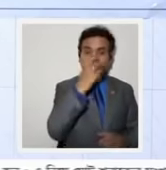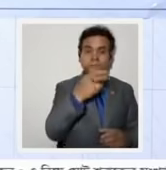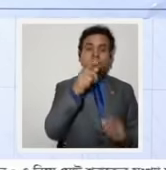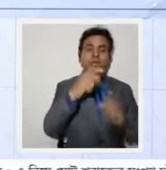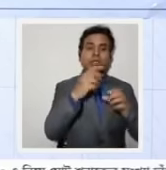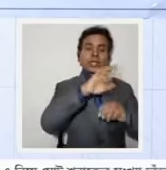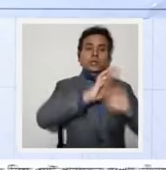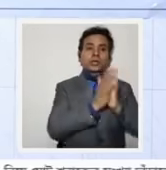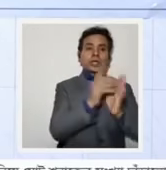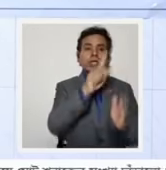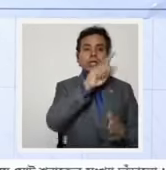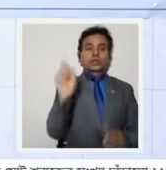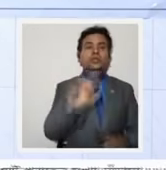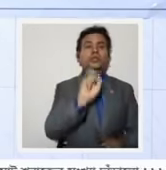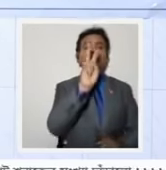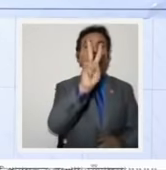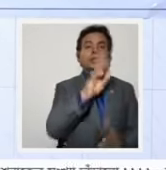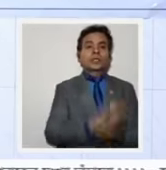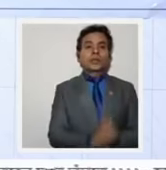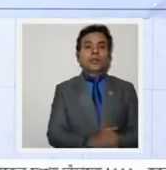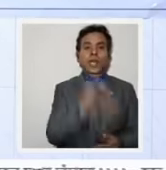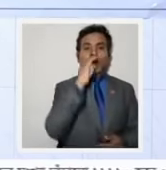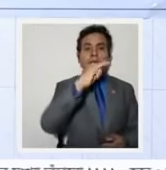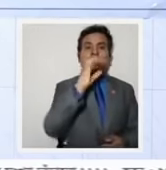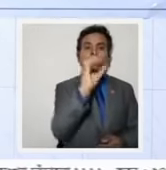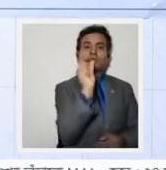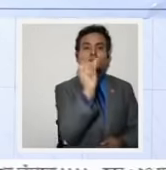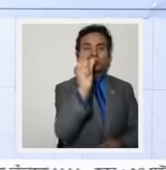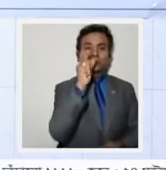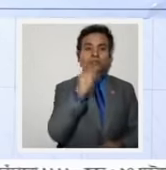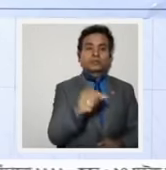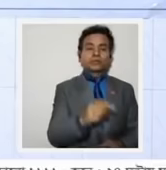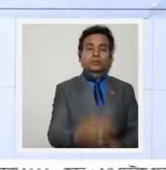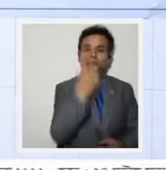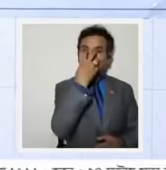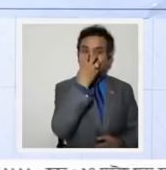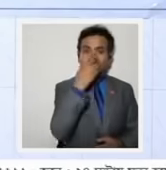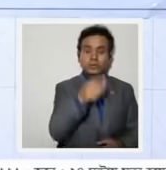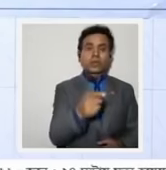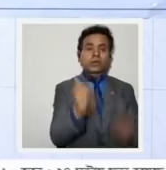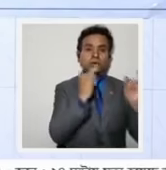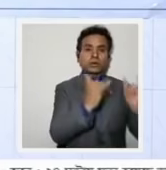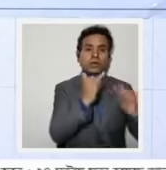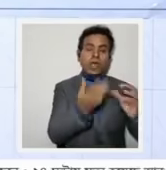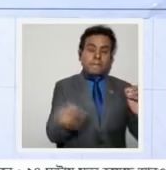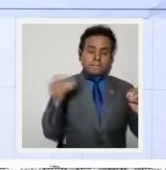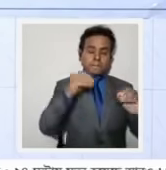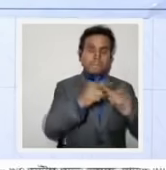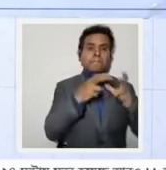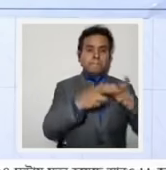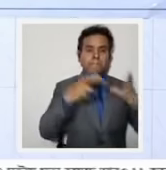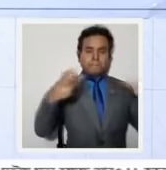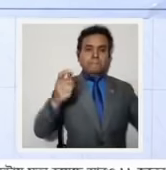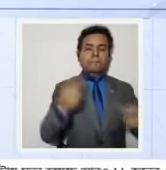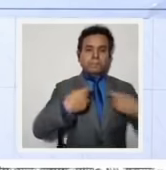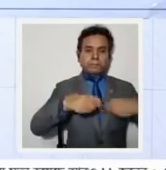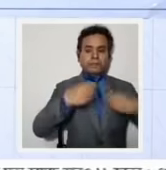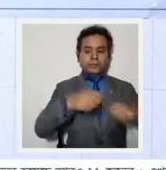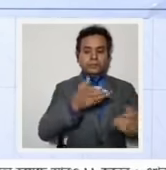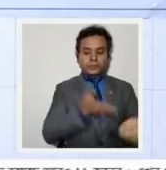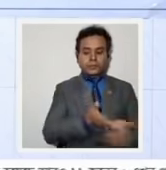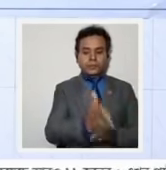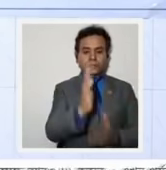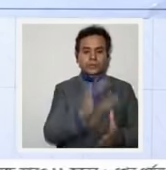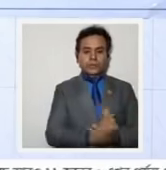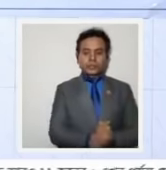2,969। আইসিইউ সংখ্যা 329 এবং ডায়ালাইসিস ইউনিট 102। এক্ষেত্রে বলে রাখি যে আমাদের আইসিইউ সংখ্যা